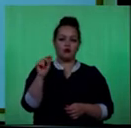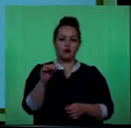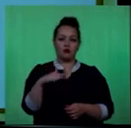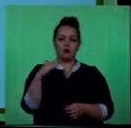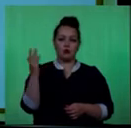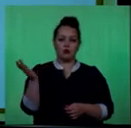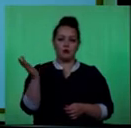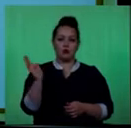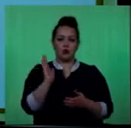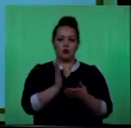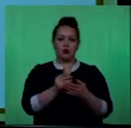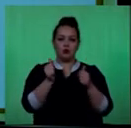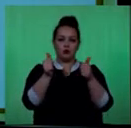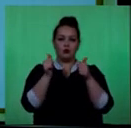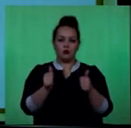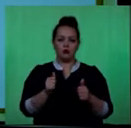есть карта